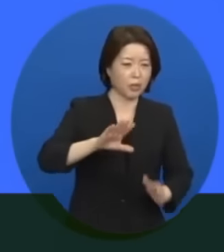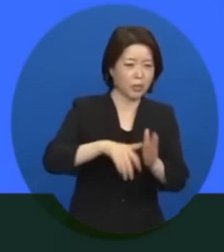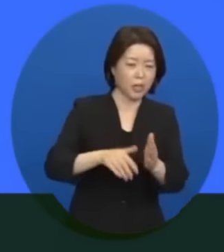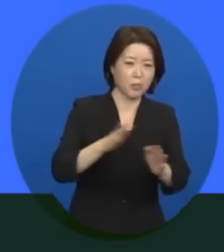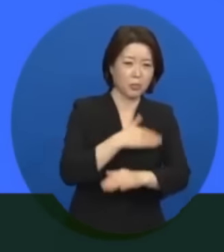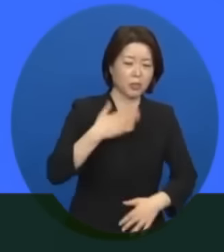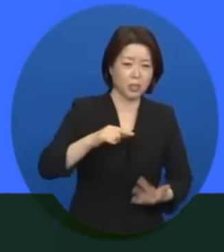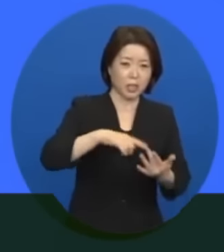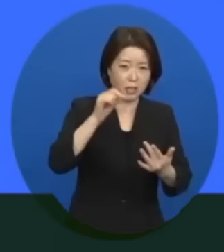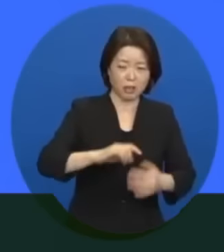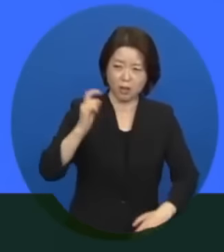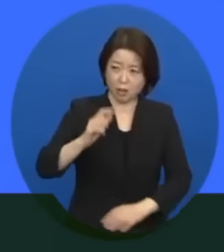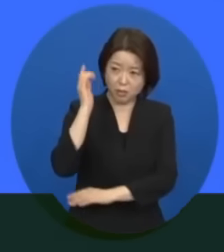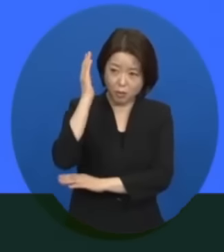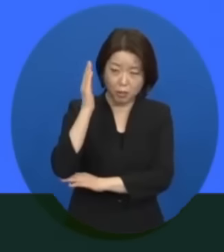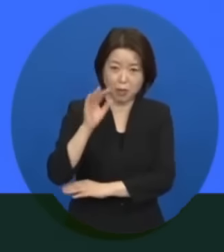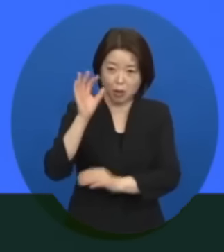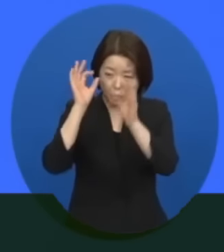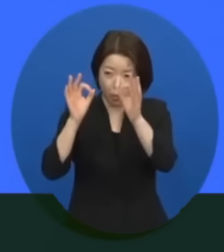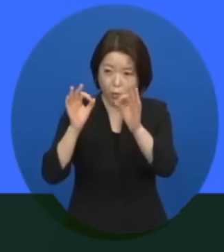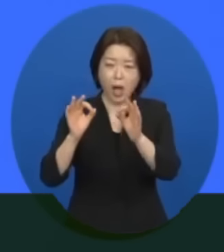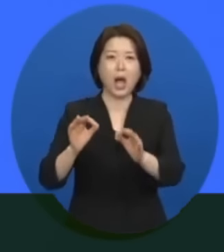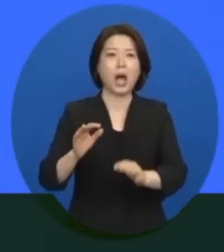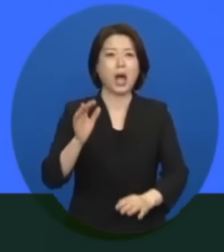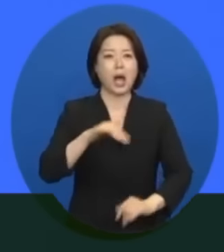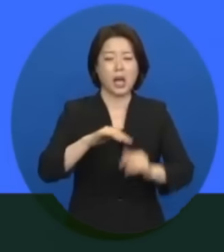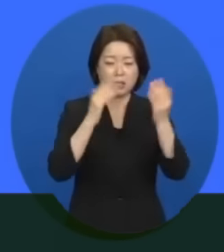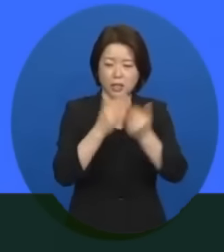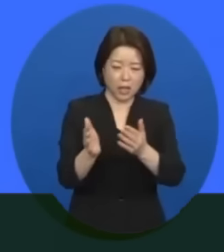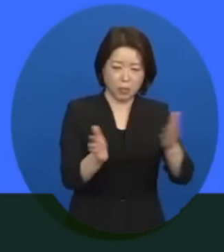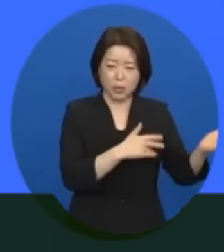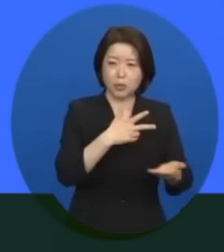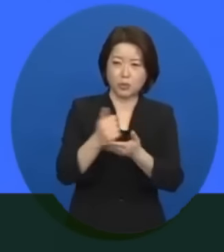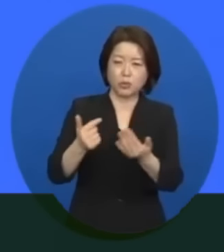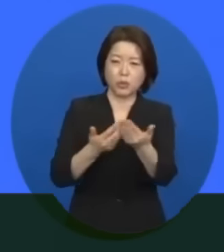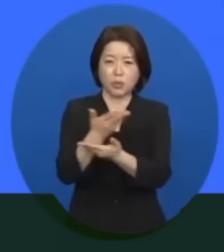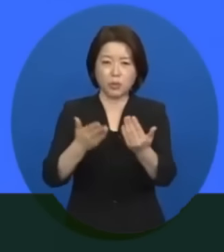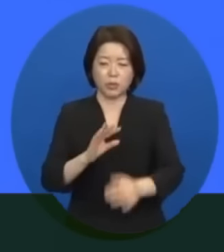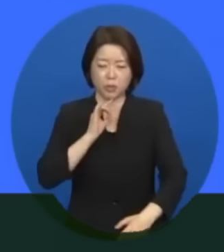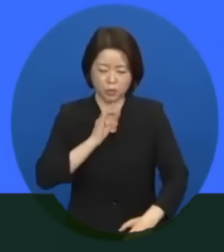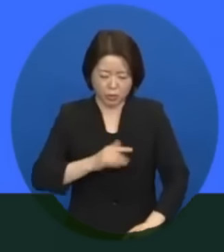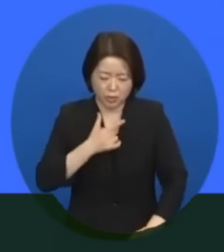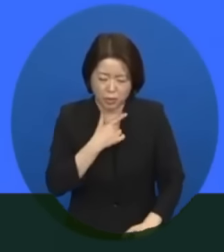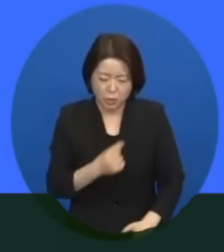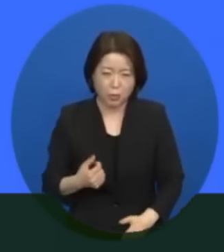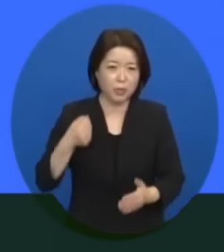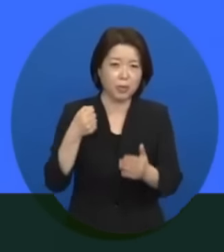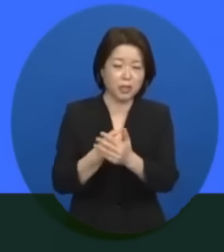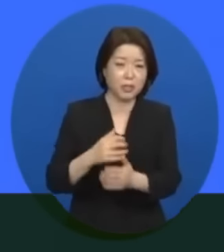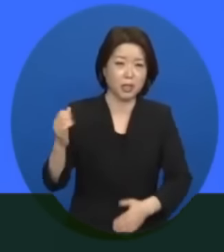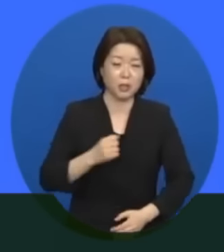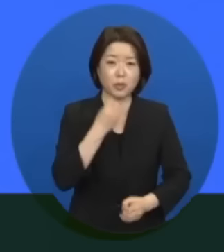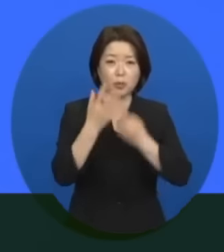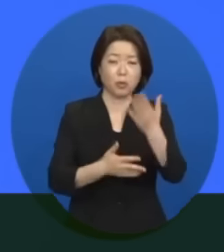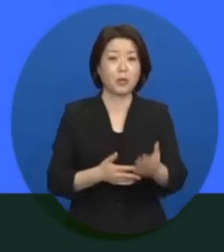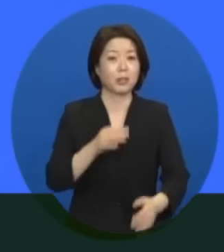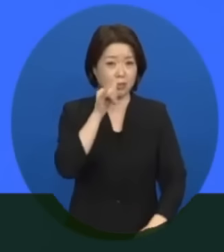깨달음을 주셔서 다버리고 주님과의 교하는 것 일한으로 삼겠다고 고백하며